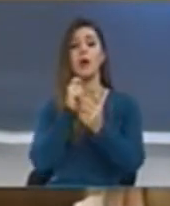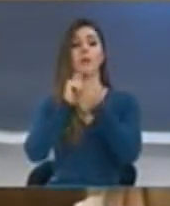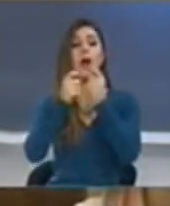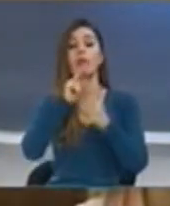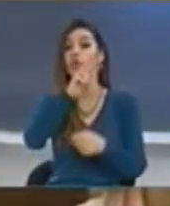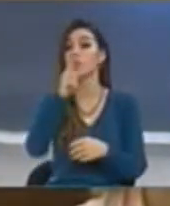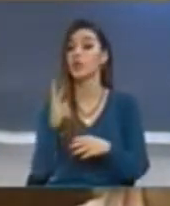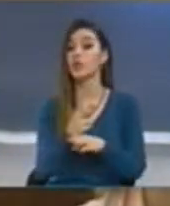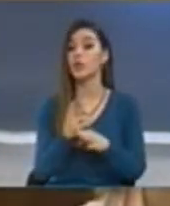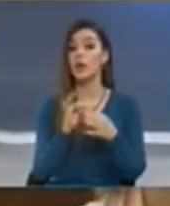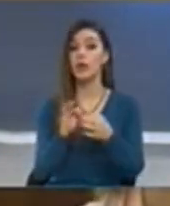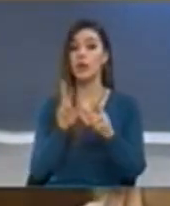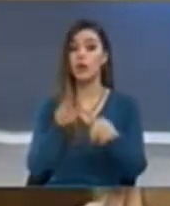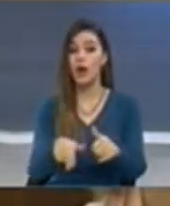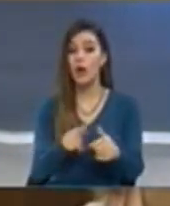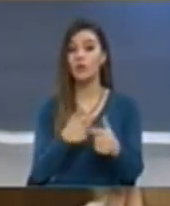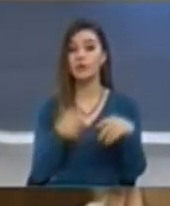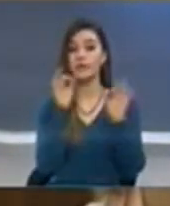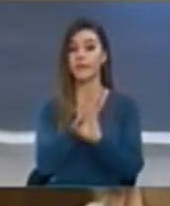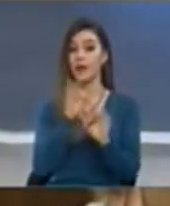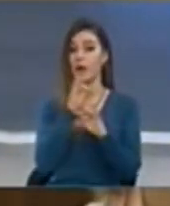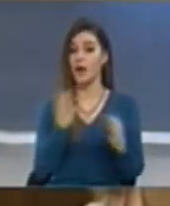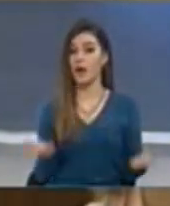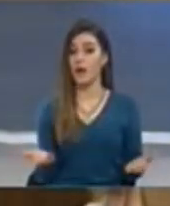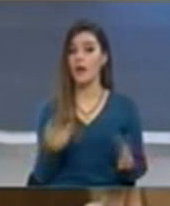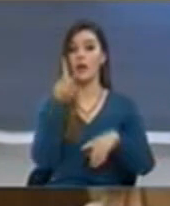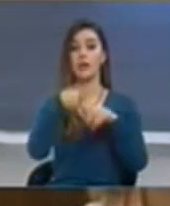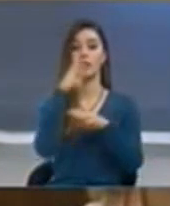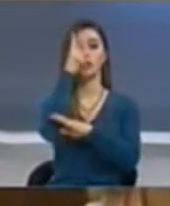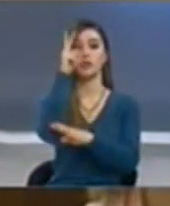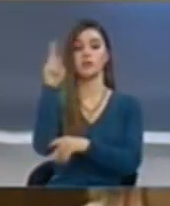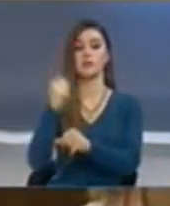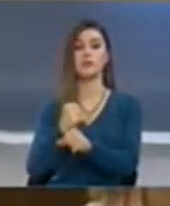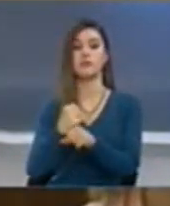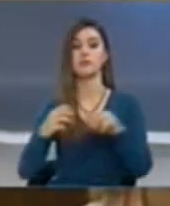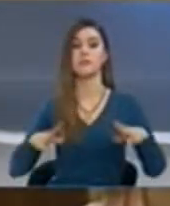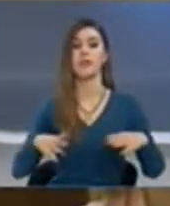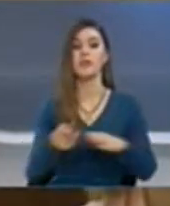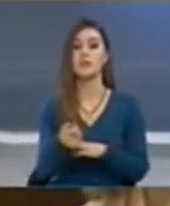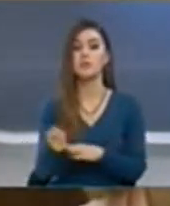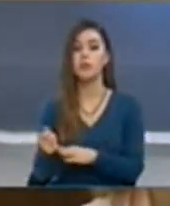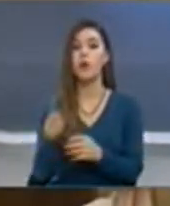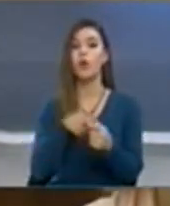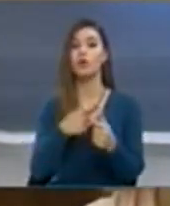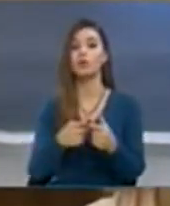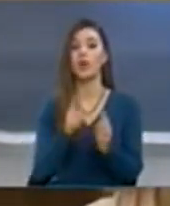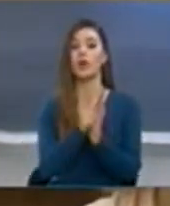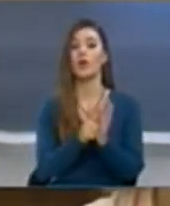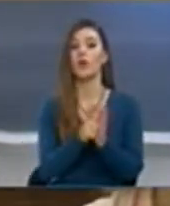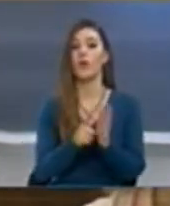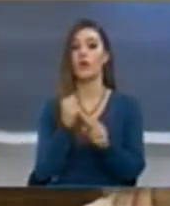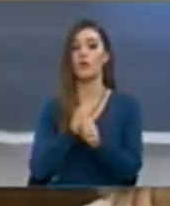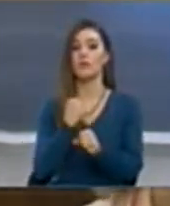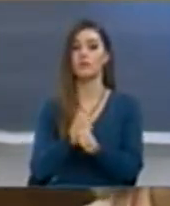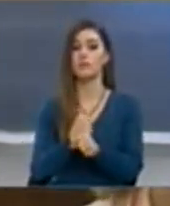marrëveshje për pensionistët të cilët punojnë në shtetet e jashtme apo edhe për punë sezonale me shtetet e tjera të rajonit.